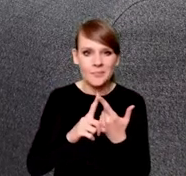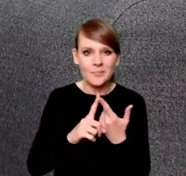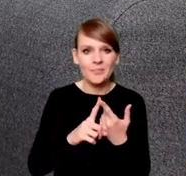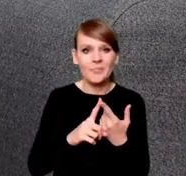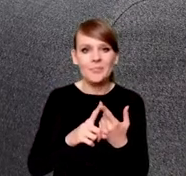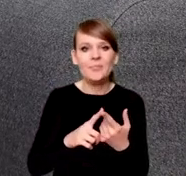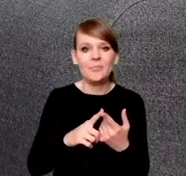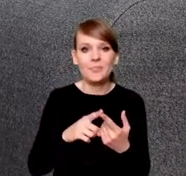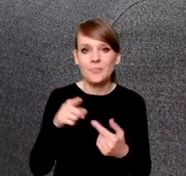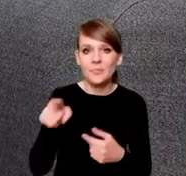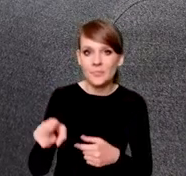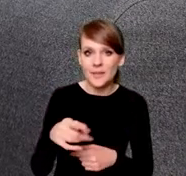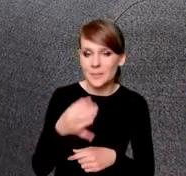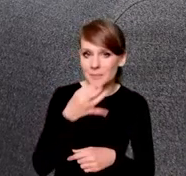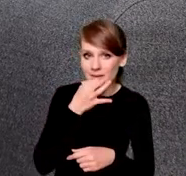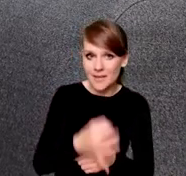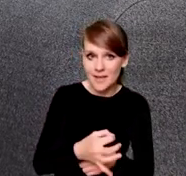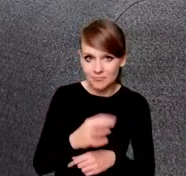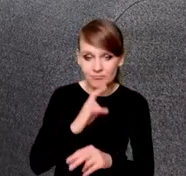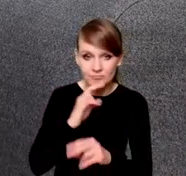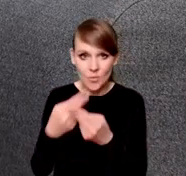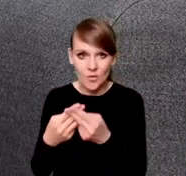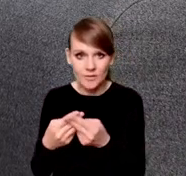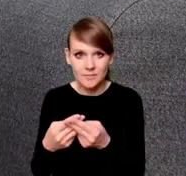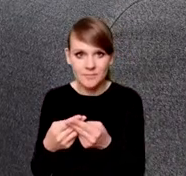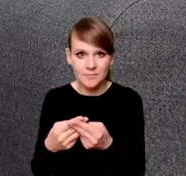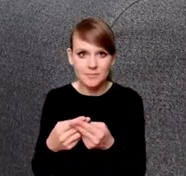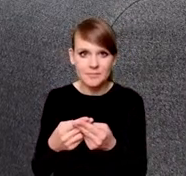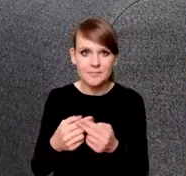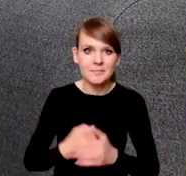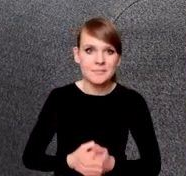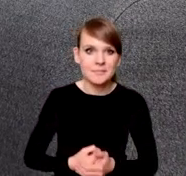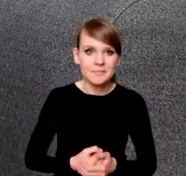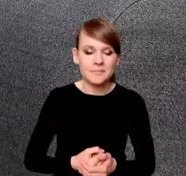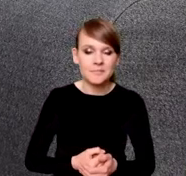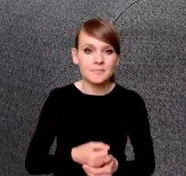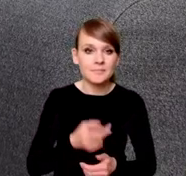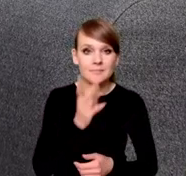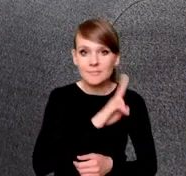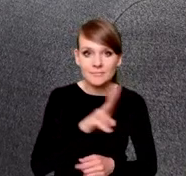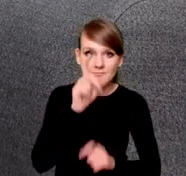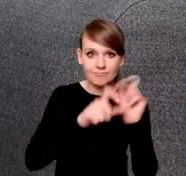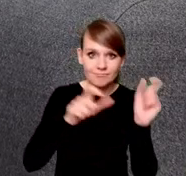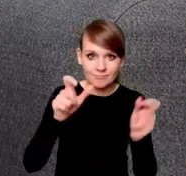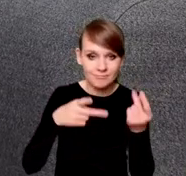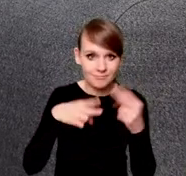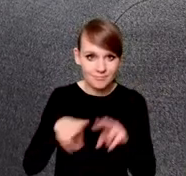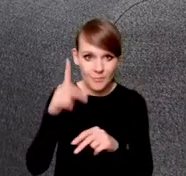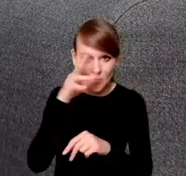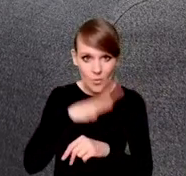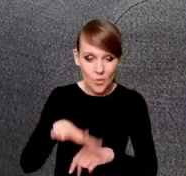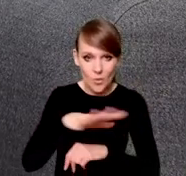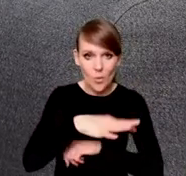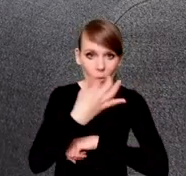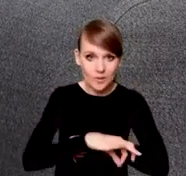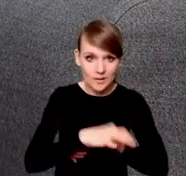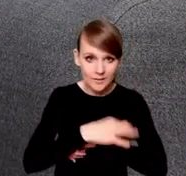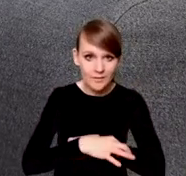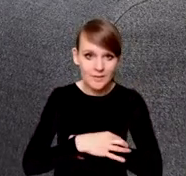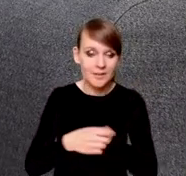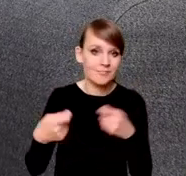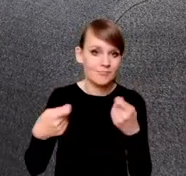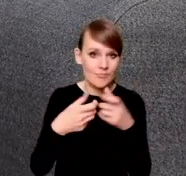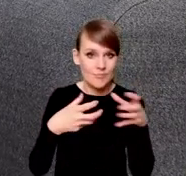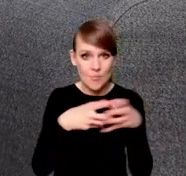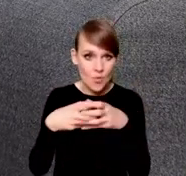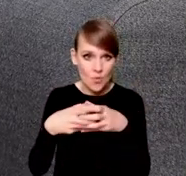pytanie, które nam zostało zadane, że każdy członek społeczności uniwersytetu czy wspólnoty uniwersytetu